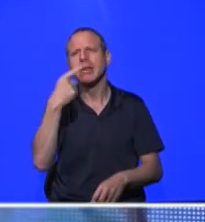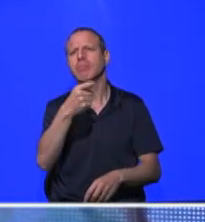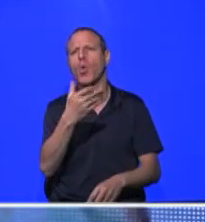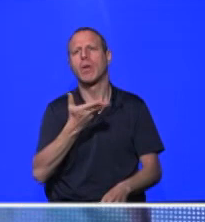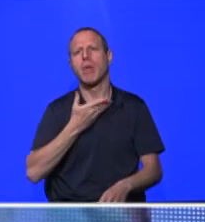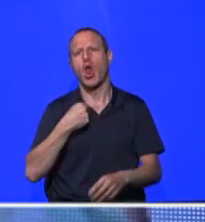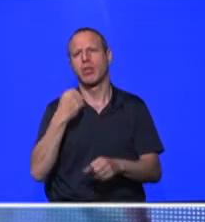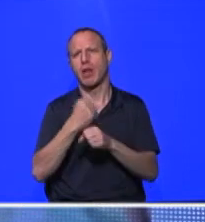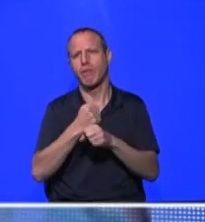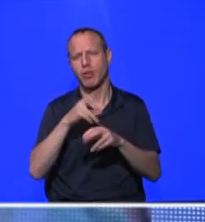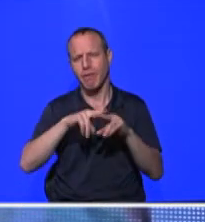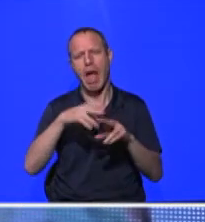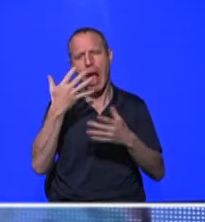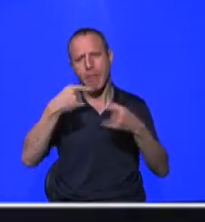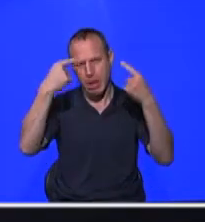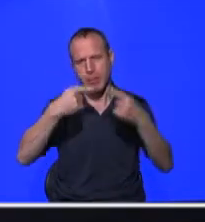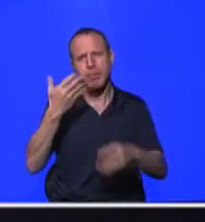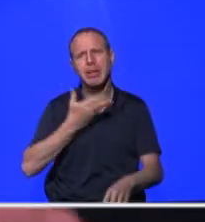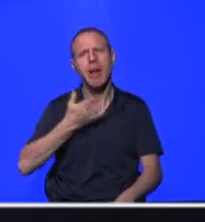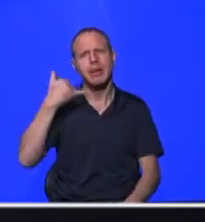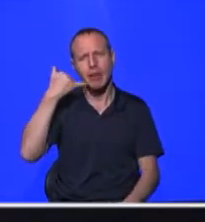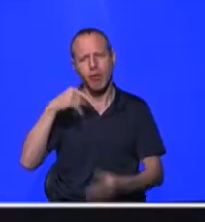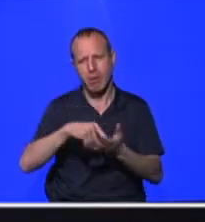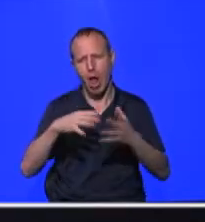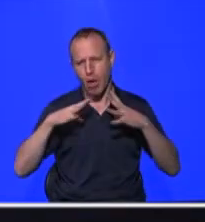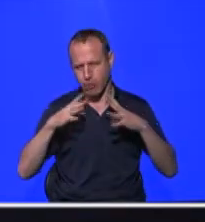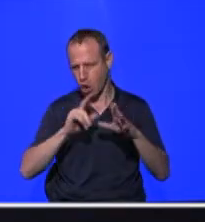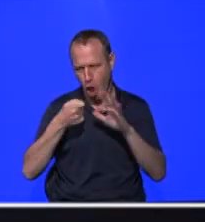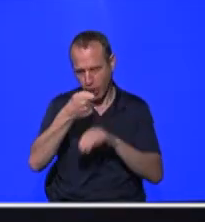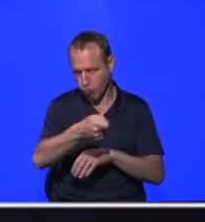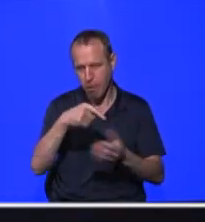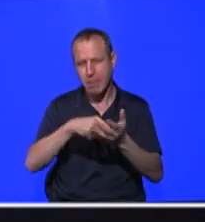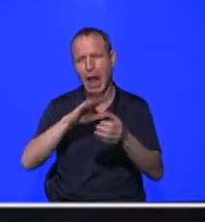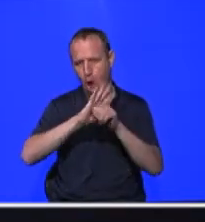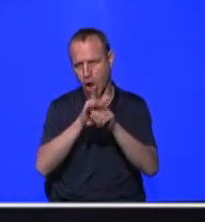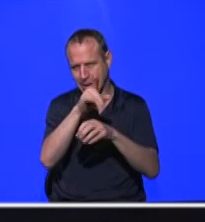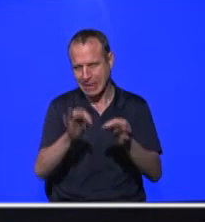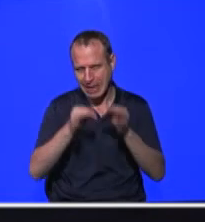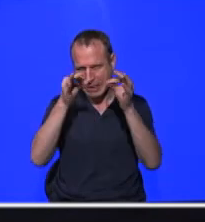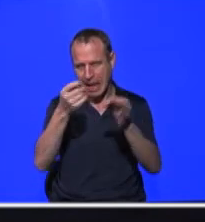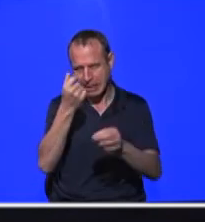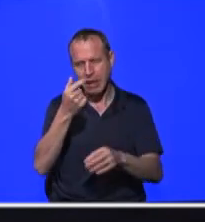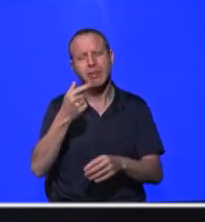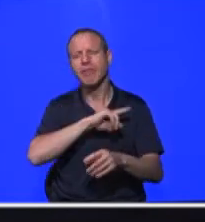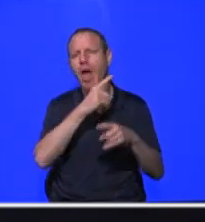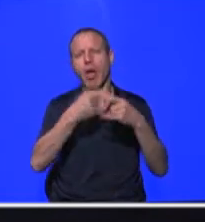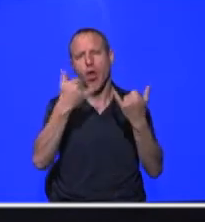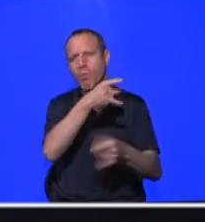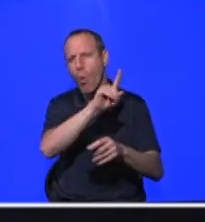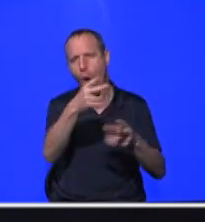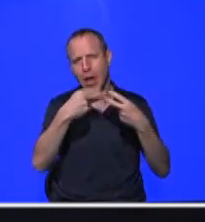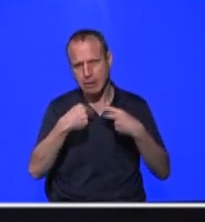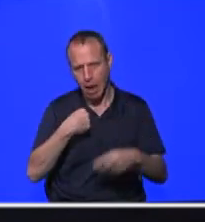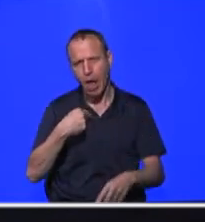לעבודה. אבל אחרי כמה ימים קיבלתי טלפון שבגלל החלט ובגלל הקורונה, זה יידחק קצת. עד היום הוא לא חזר אליי. אני מבין